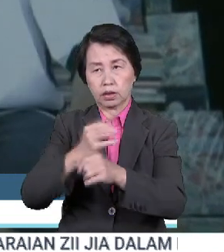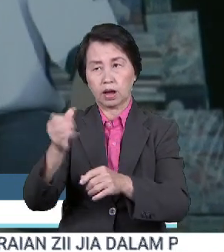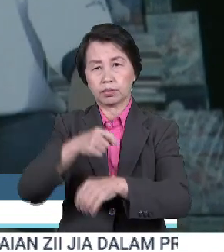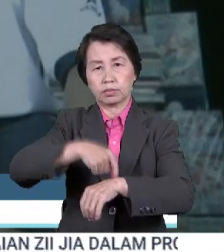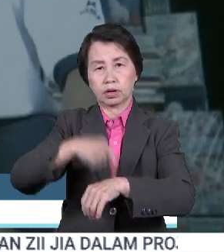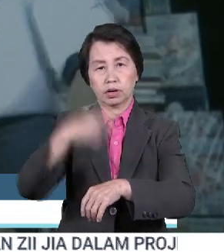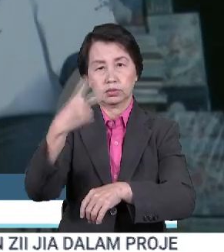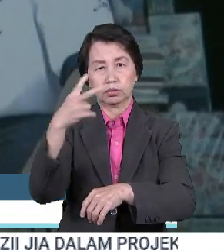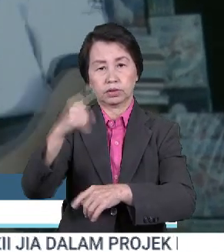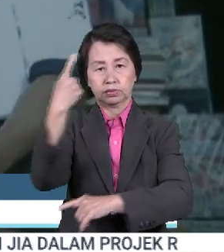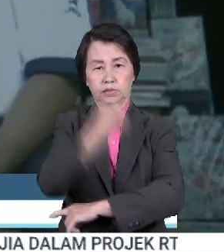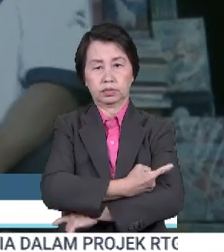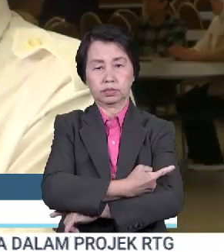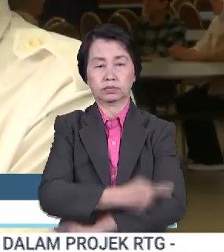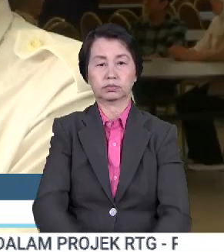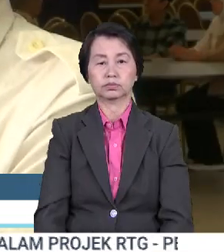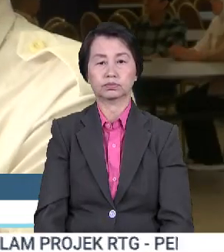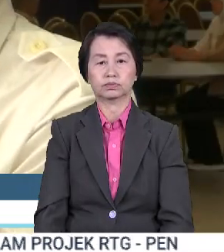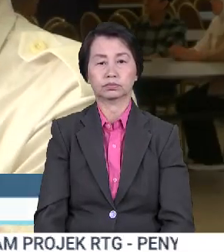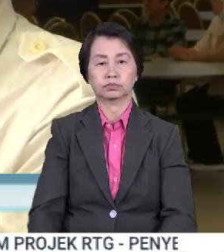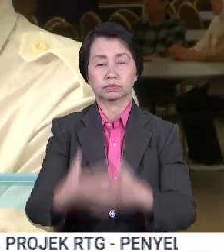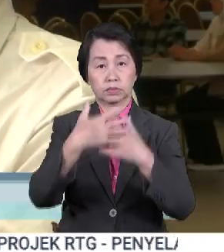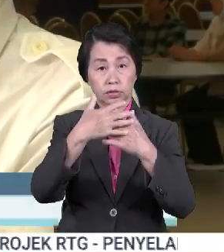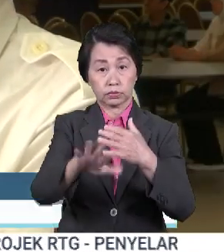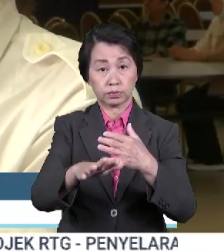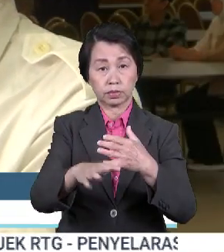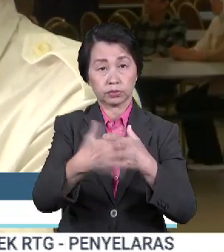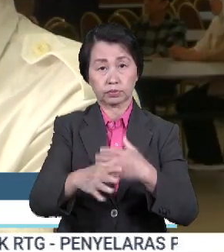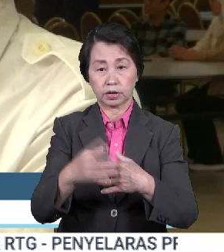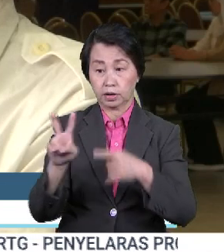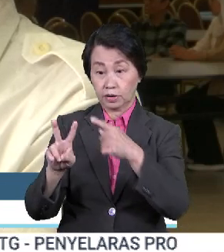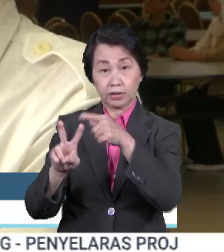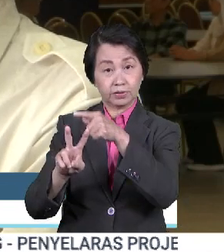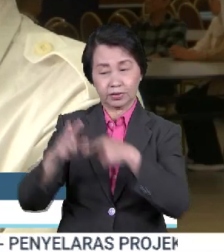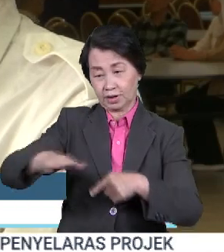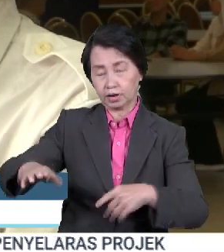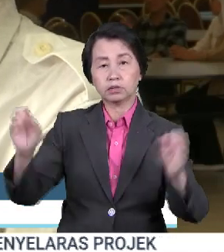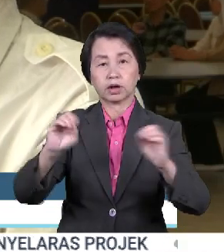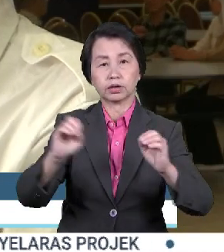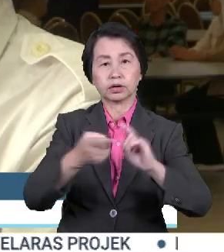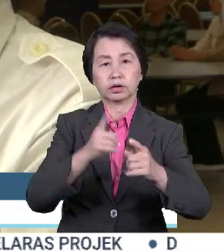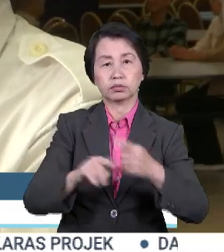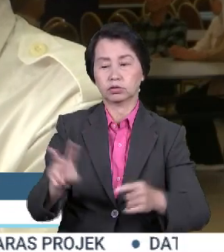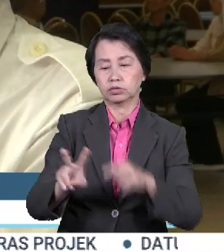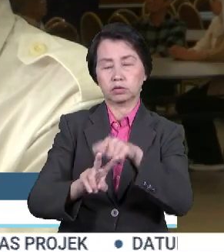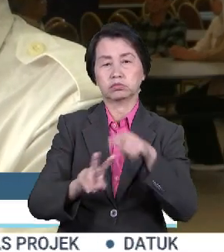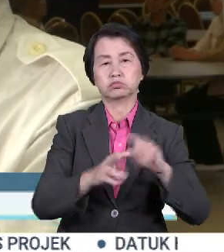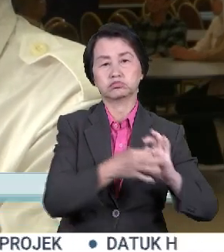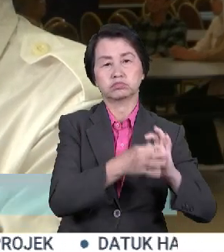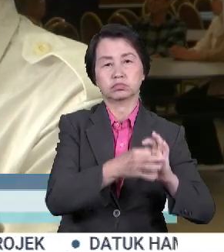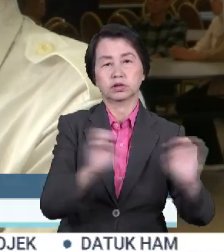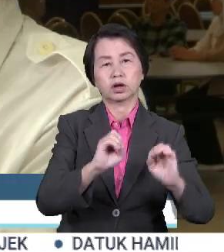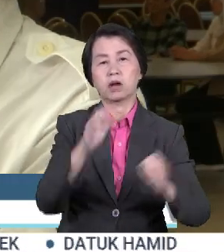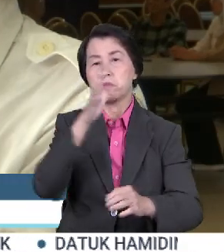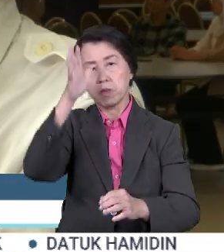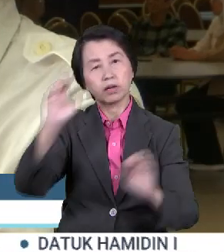memakan masa 12 hari. Selepas ketiadaan ibu bapa nanti, kita akan hanya bergantung dengan adik-beradik lah. Jadi apa-apa